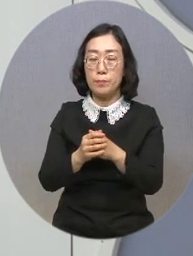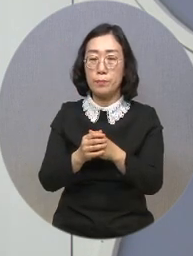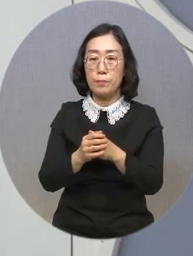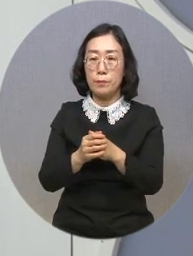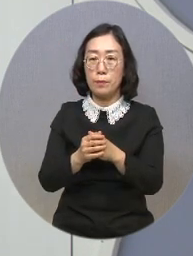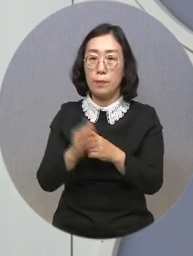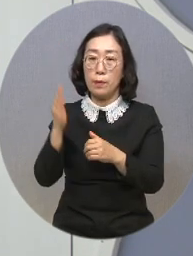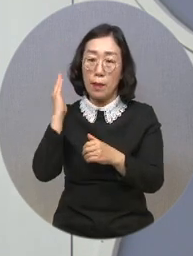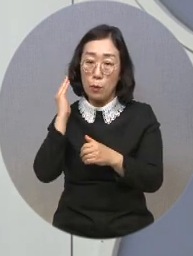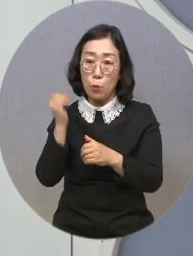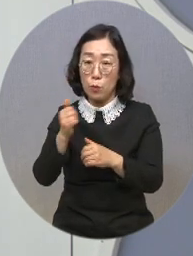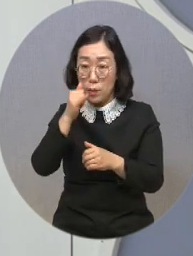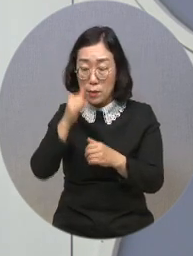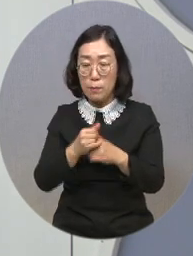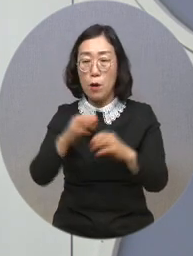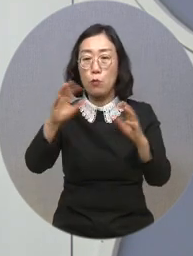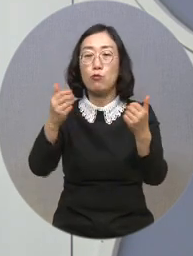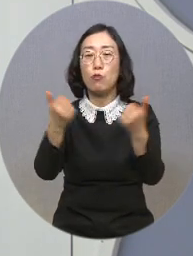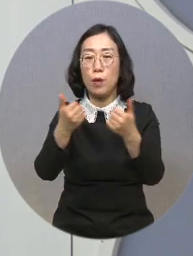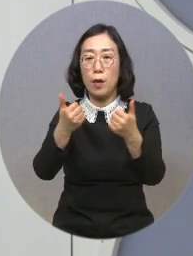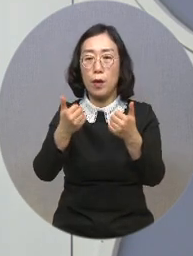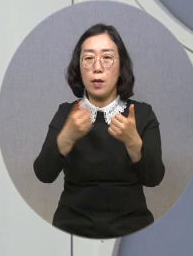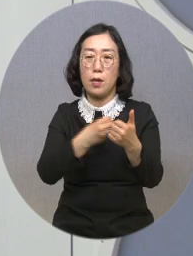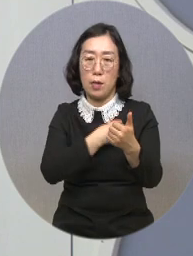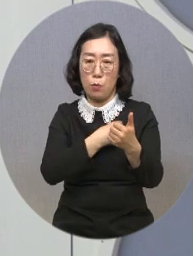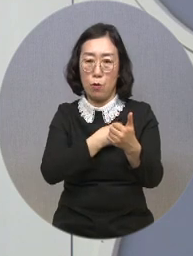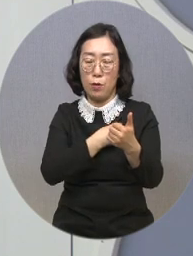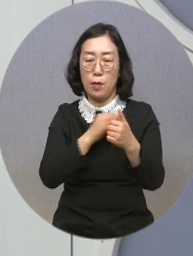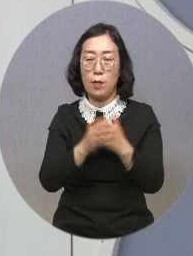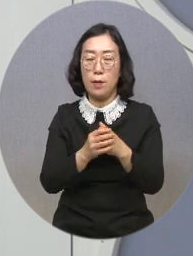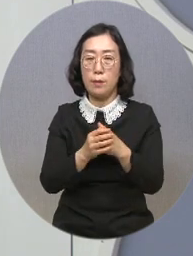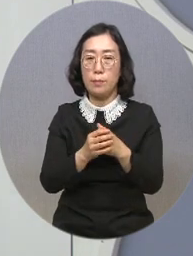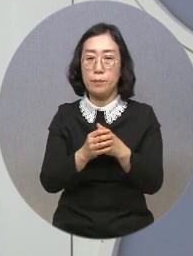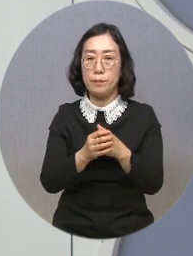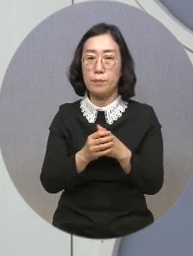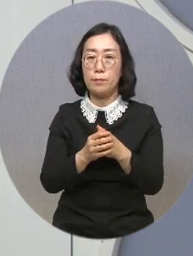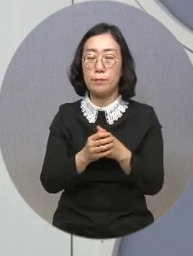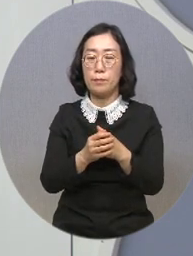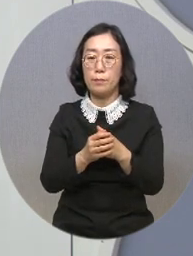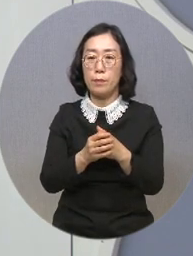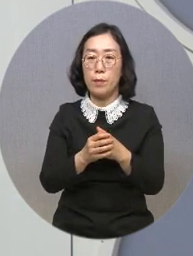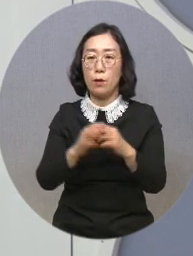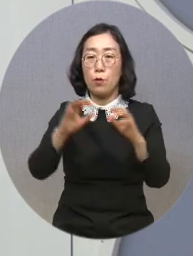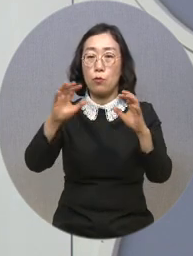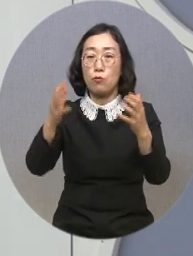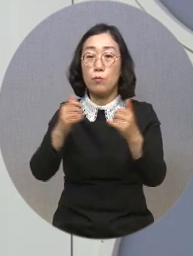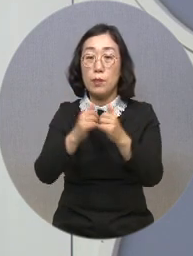대통령도 있지만 국회의원이 비례 딱 국민